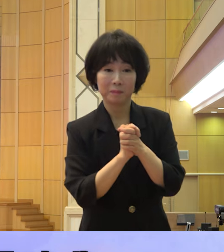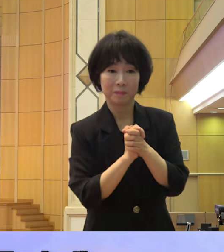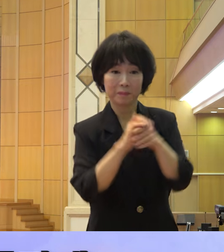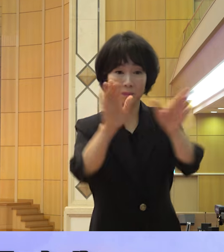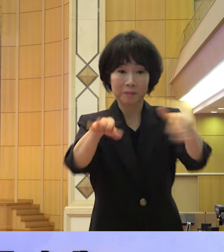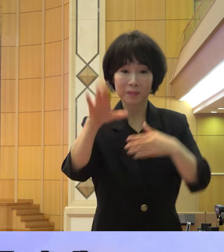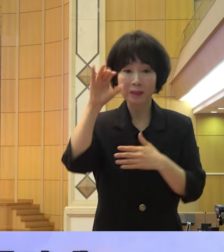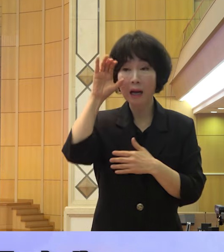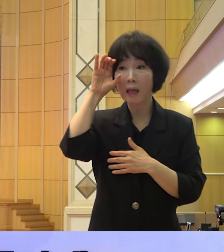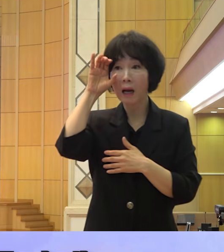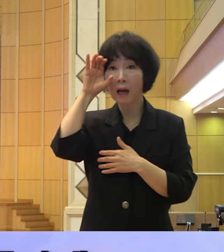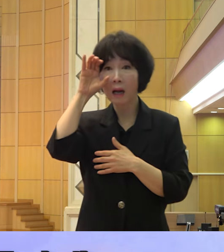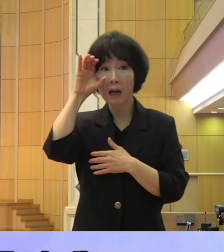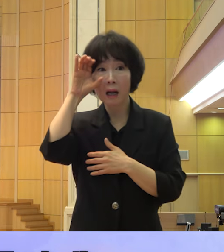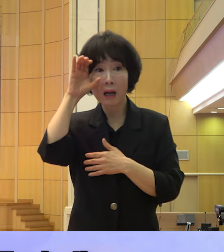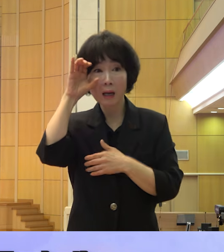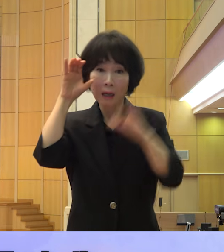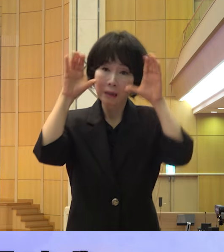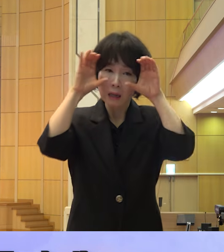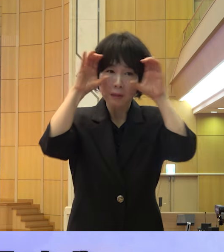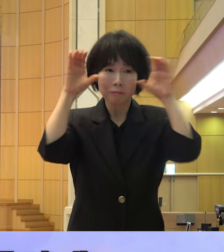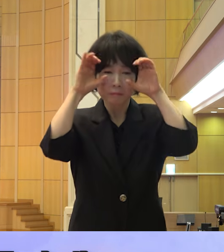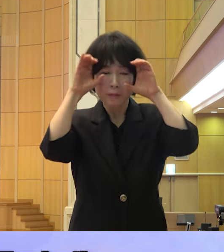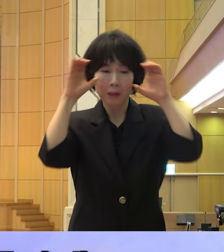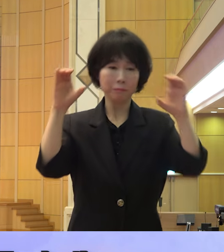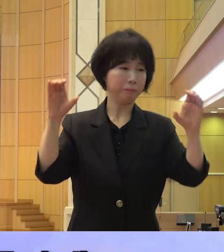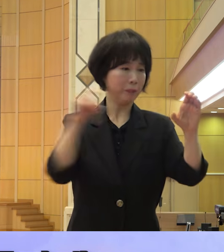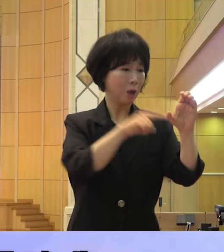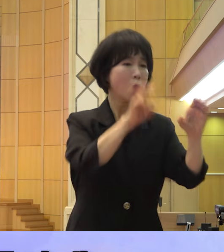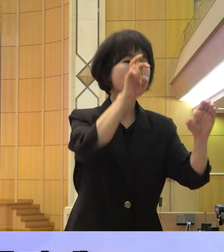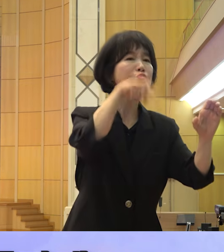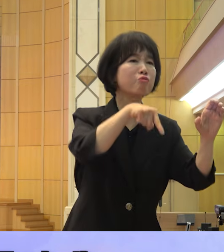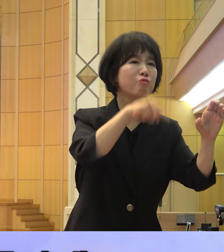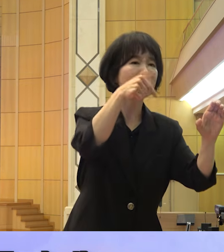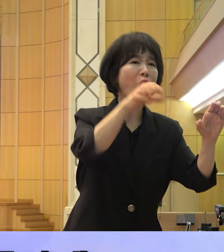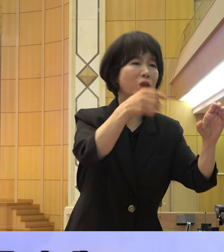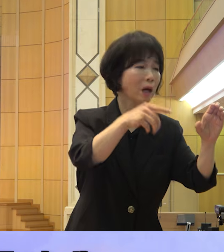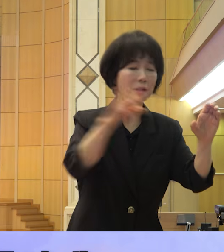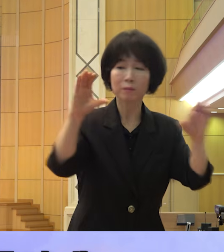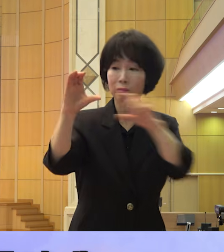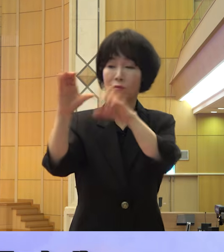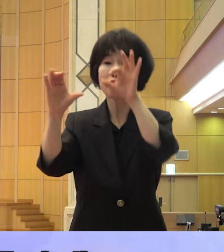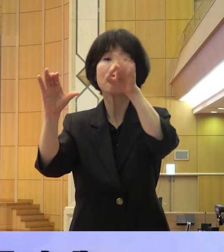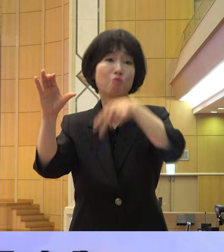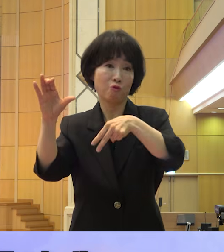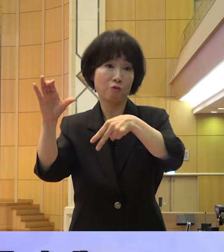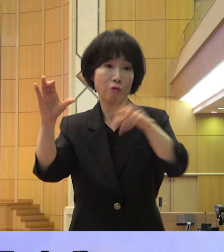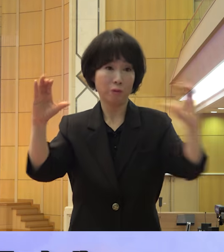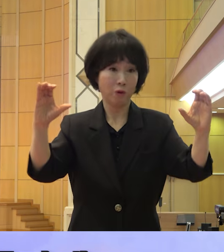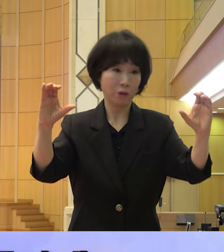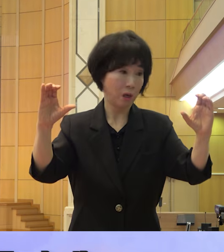똑같은 달걀인데 무정란과 유정란이 있잖아요. 무정란은